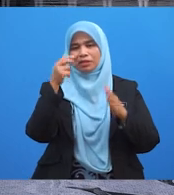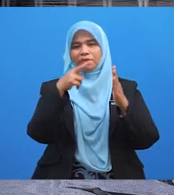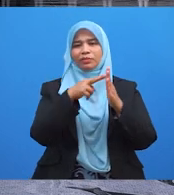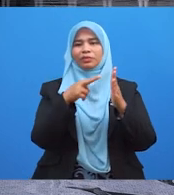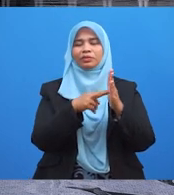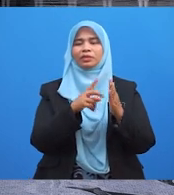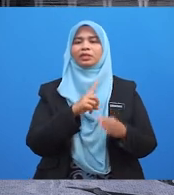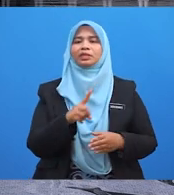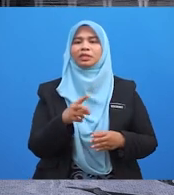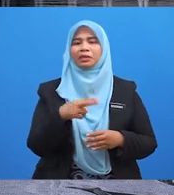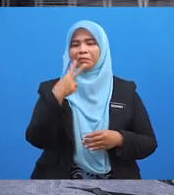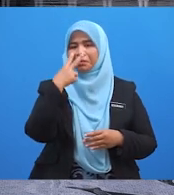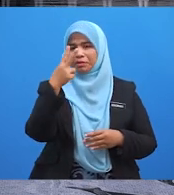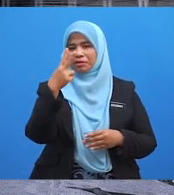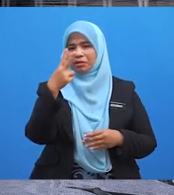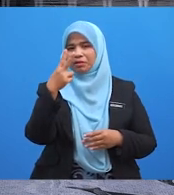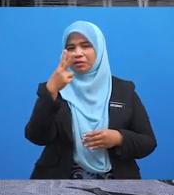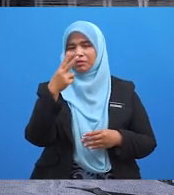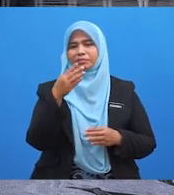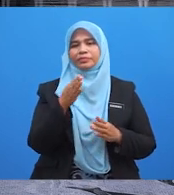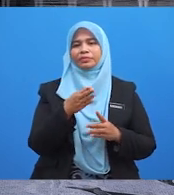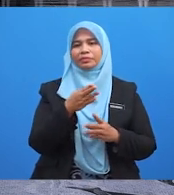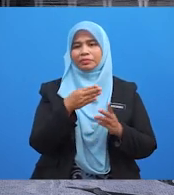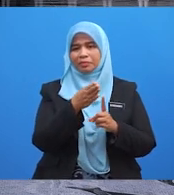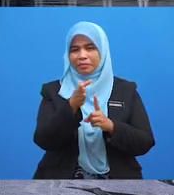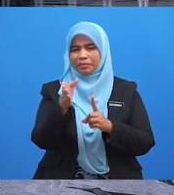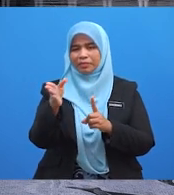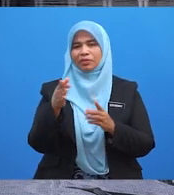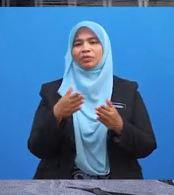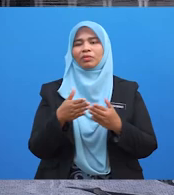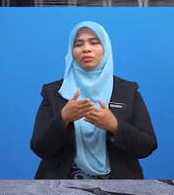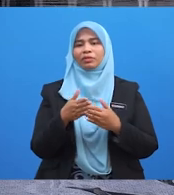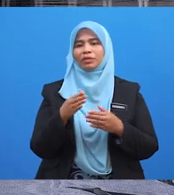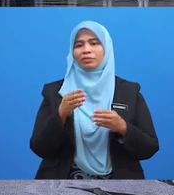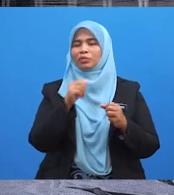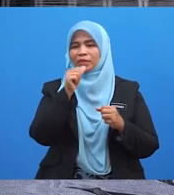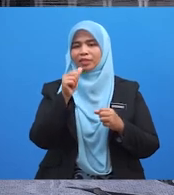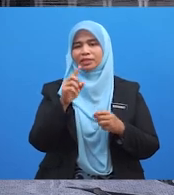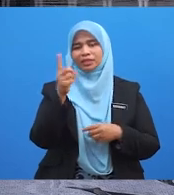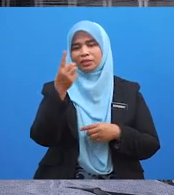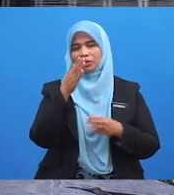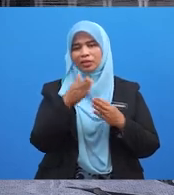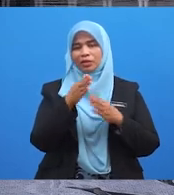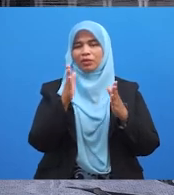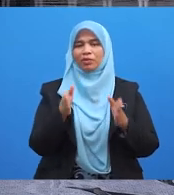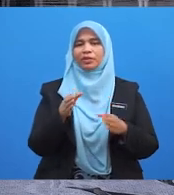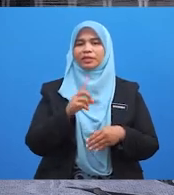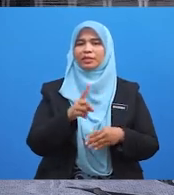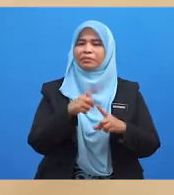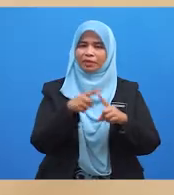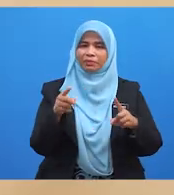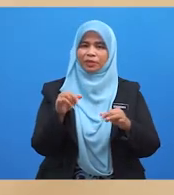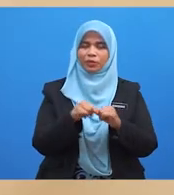Islam dipandang serong oleh bukan sahaja orang Islam tetapi juga orang bukan